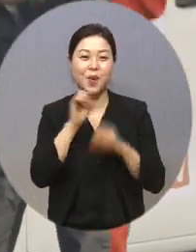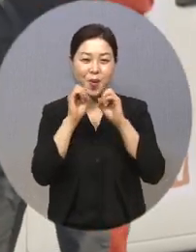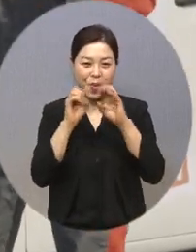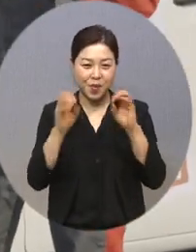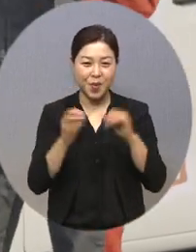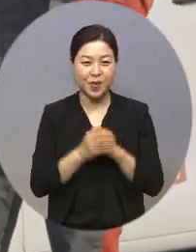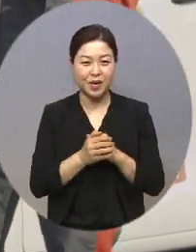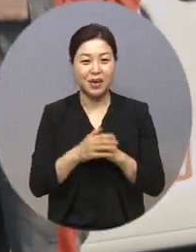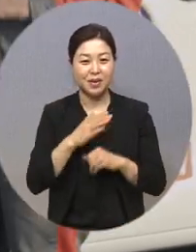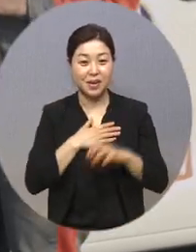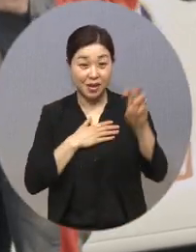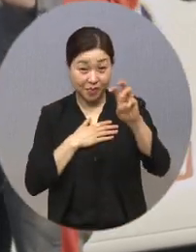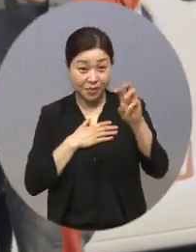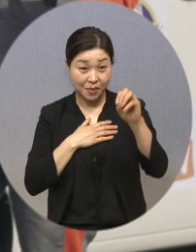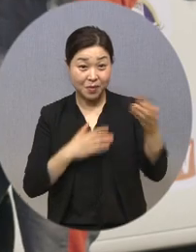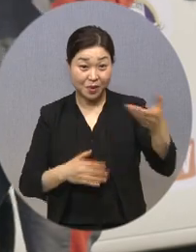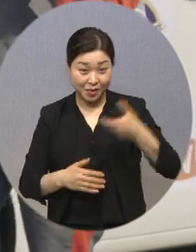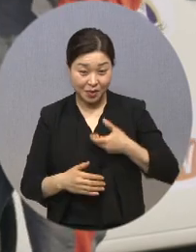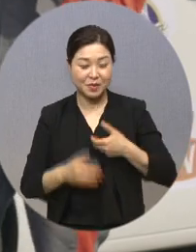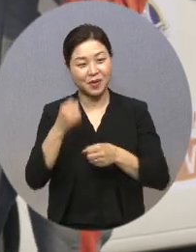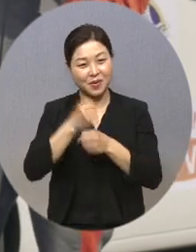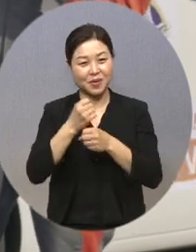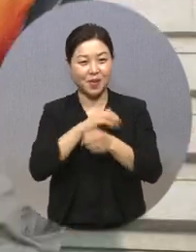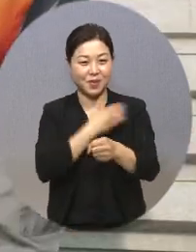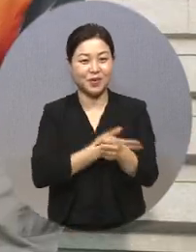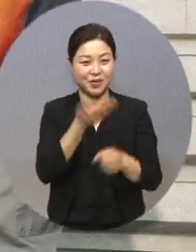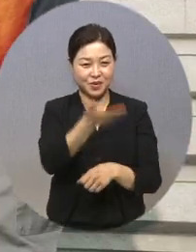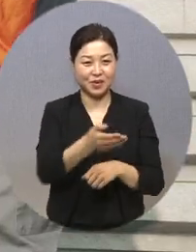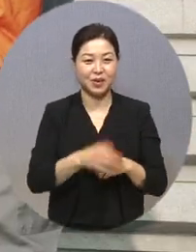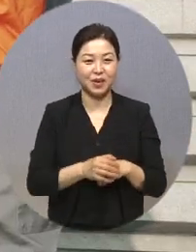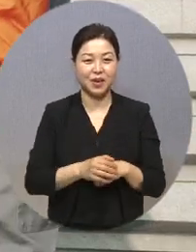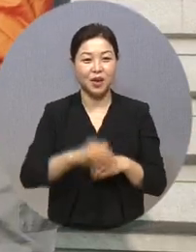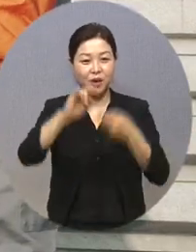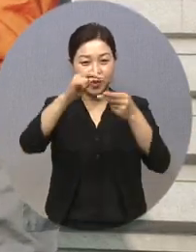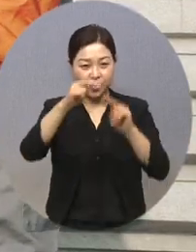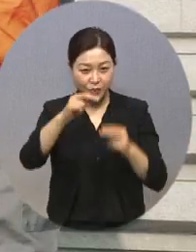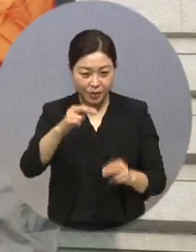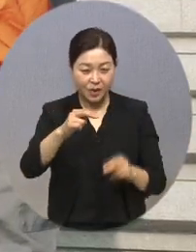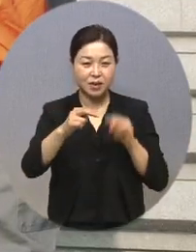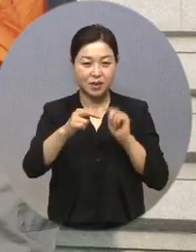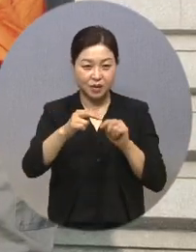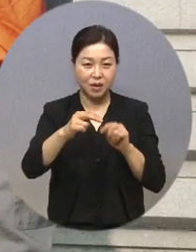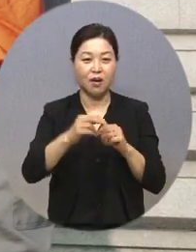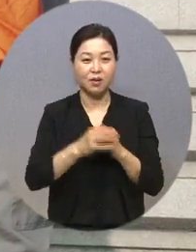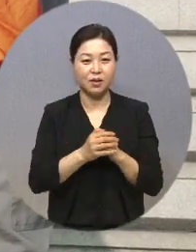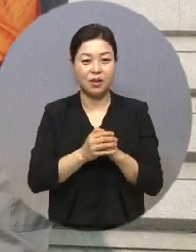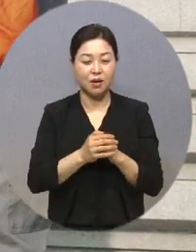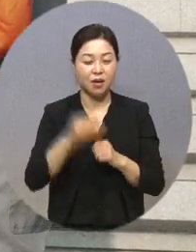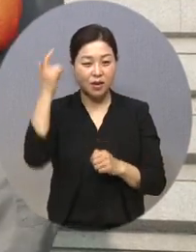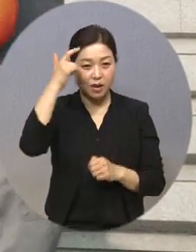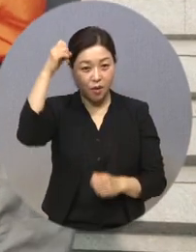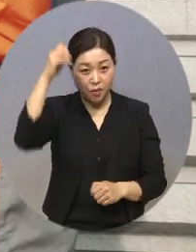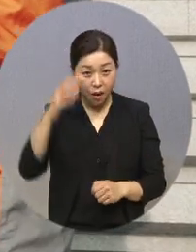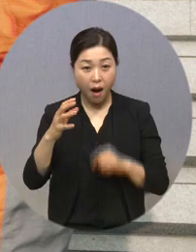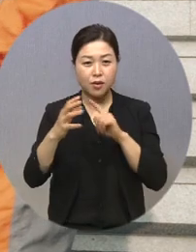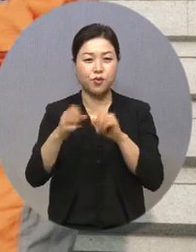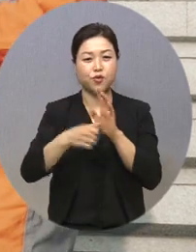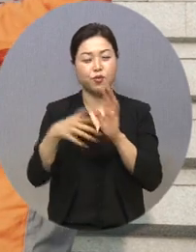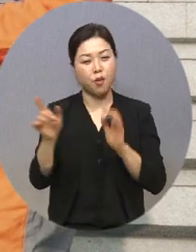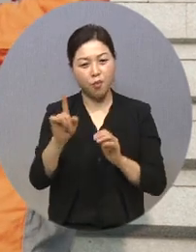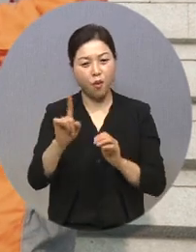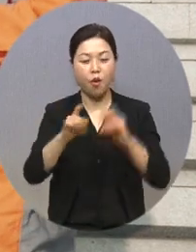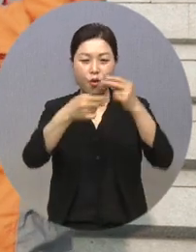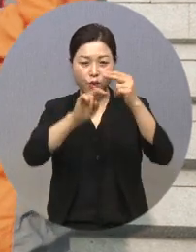제가 이렇게. 오늘 굴비 이제 판매하시는 거죠? 여러분 영광하면 어딘가요? 바로 굴비잖아요.